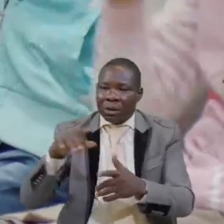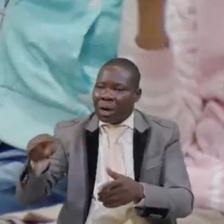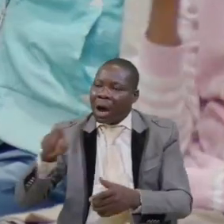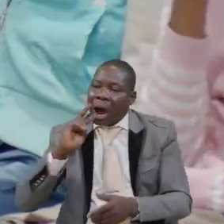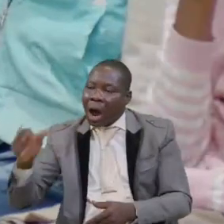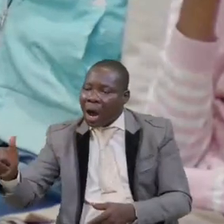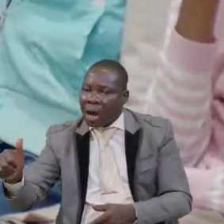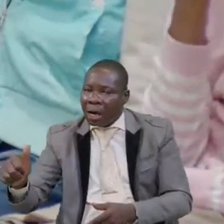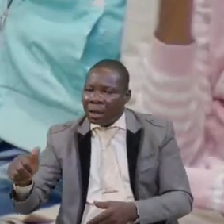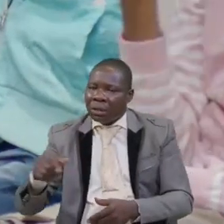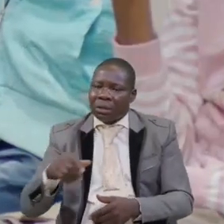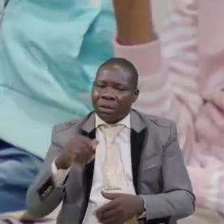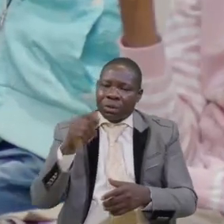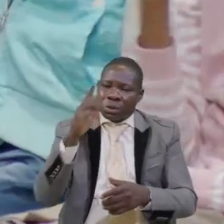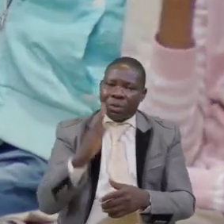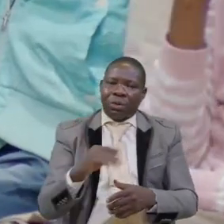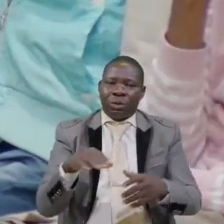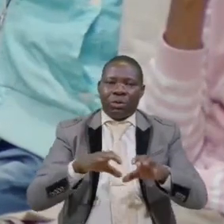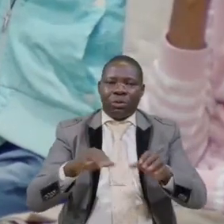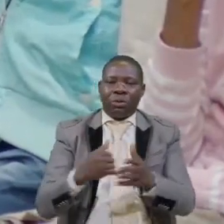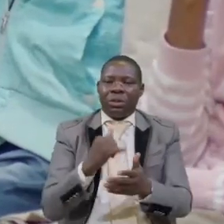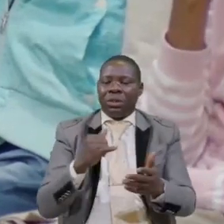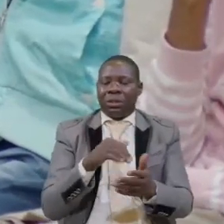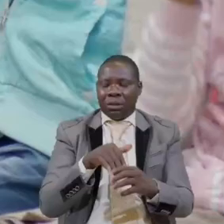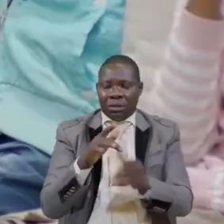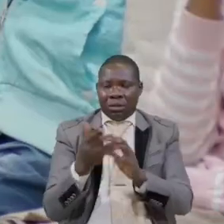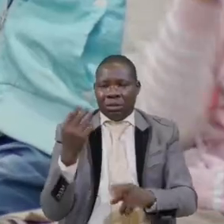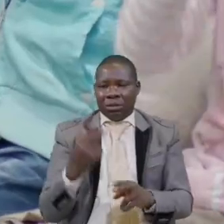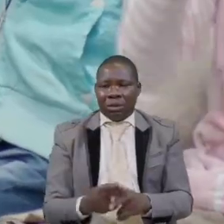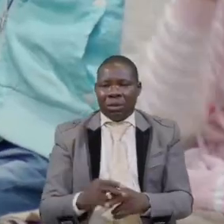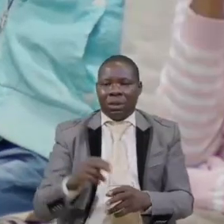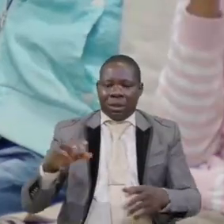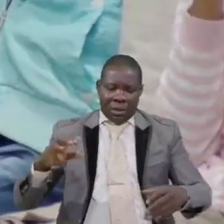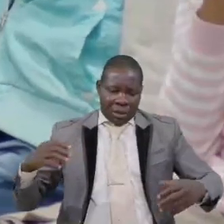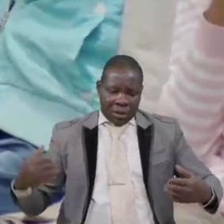Redéfier et renforcer pour être exceptionnel.